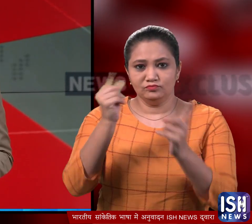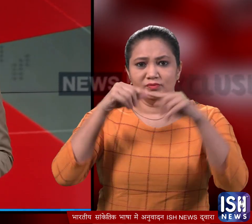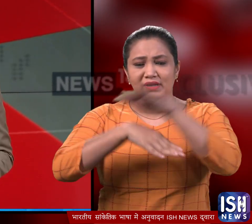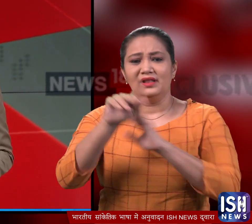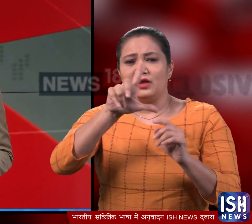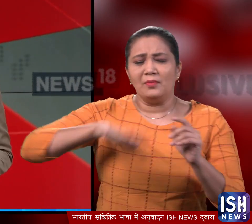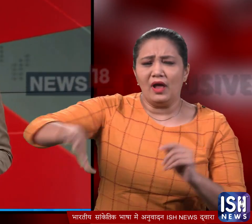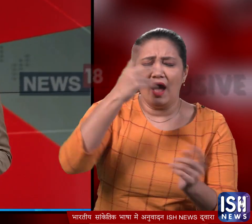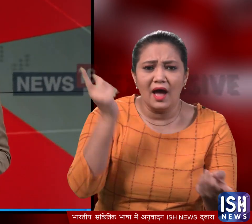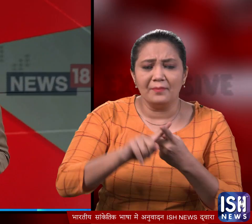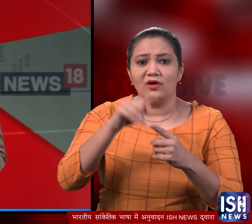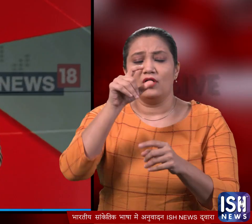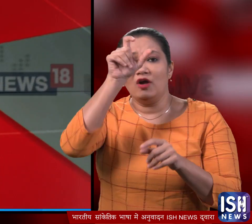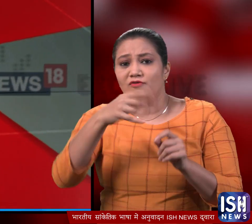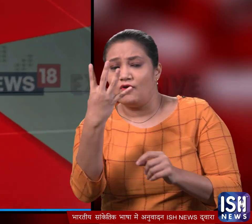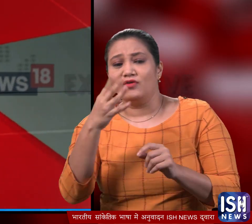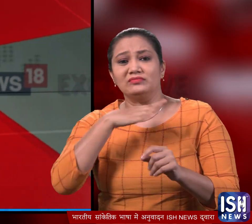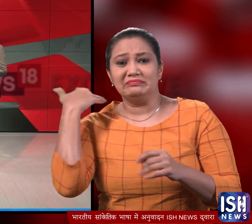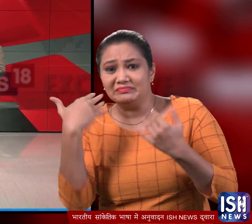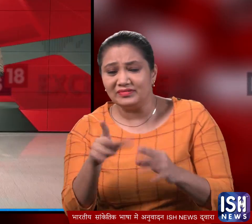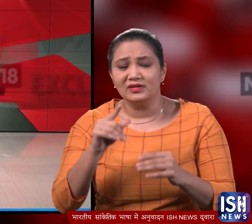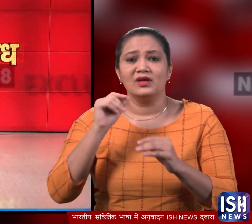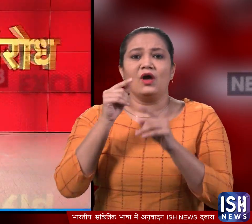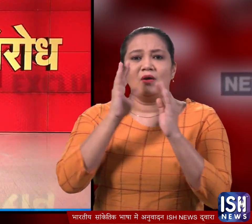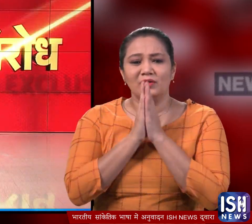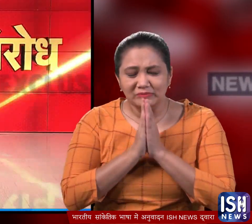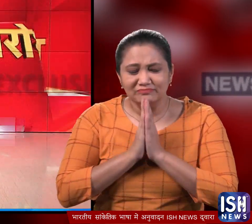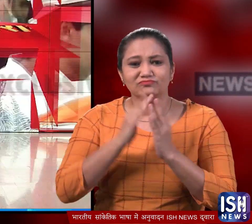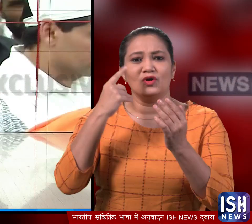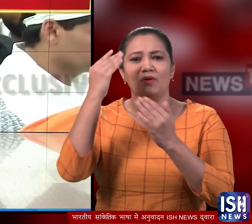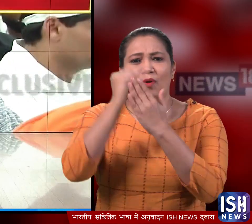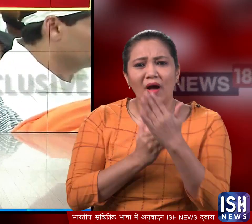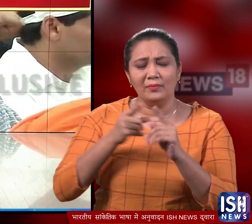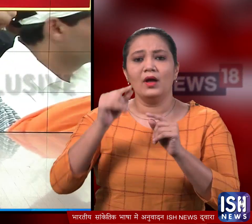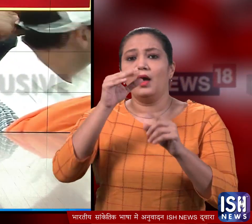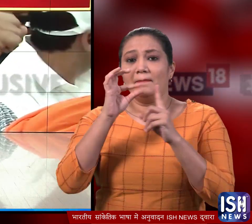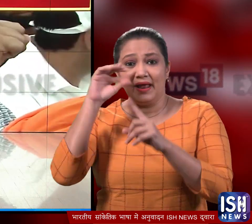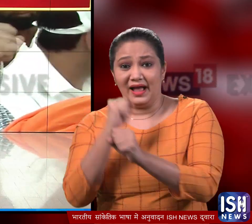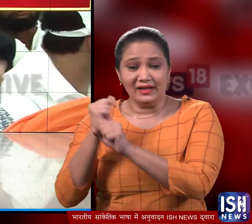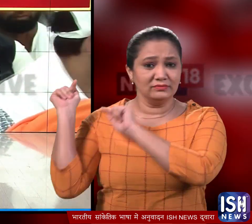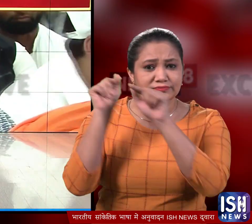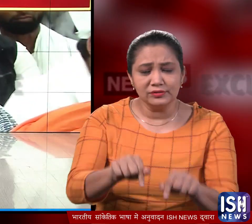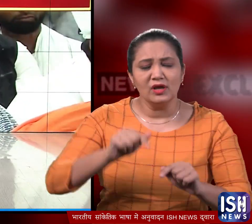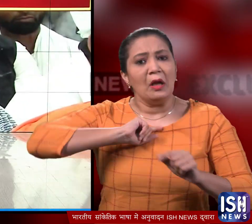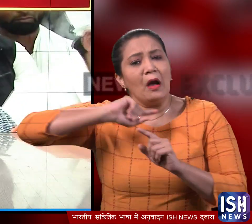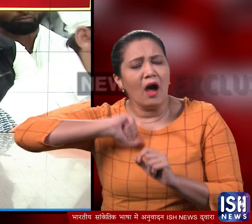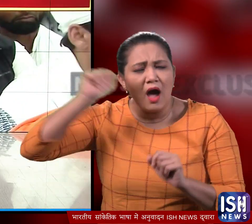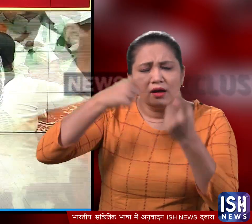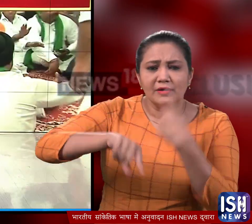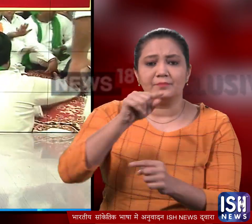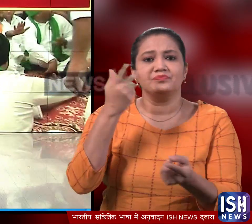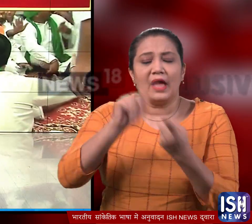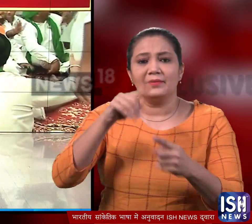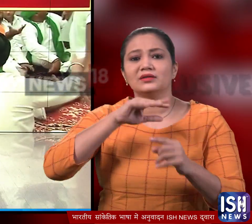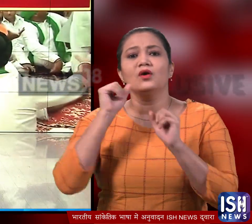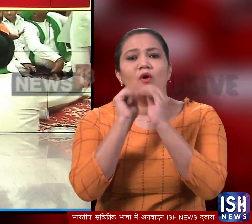के लखीमपुर खीरी में हुई 4 किसानों की अंतिम अरदास में पहुंची प्रियंका गांधी का विरोध हुआ। वहां उन किसानों की अंतिम अरदास हुई जिनकी मौत गाड़ी